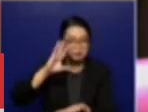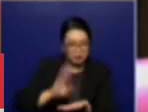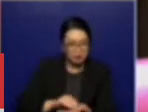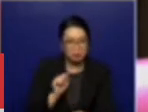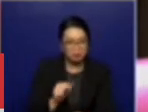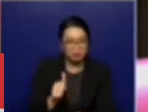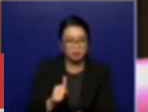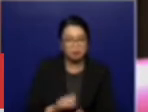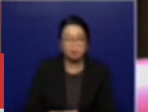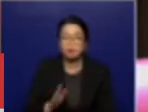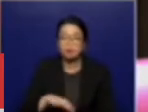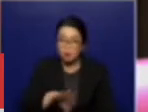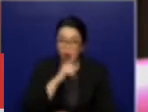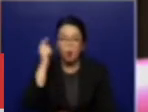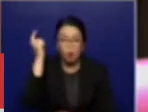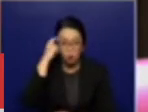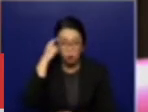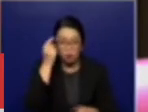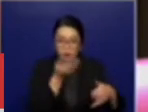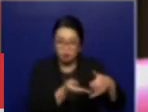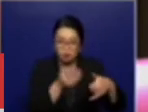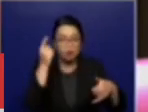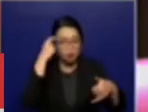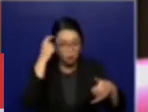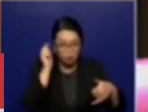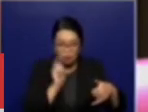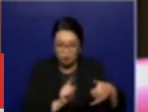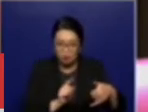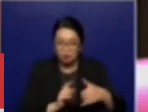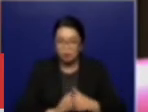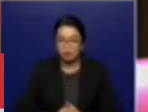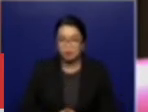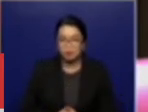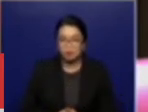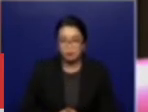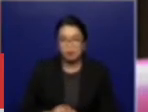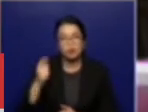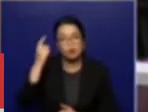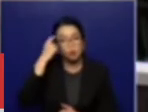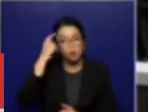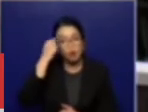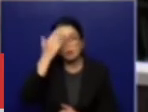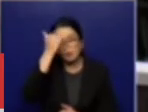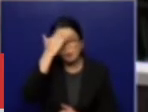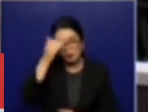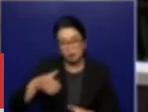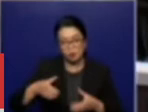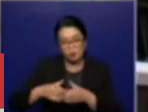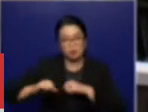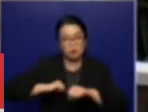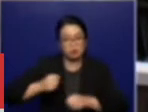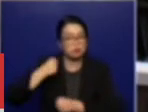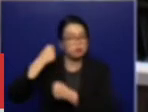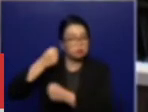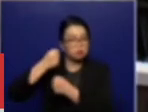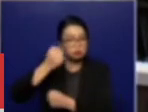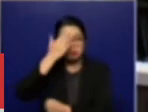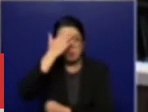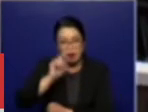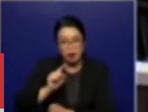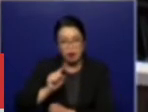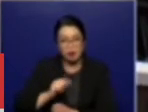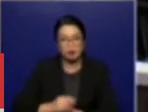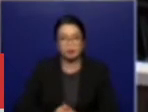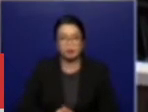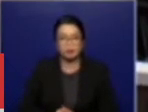รู้ไหมครับท่านประธานครับรู้ไหมครับว่าเพราะอะไรถ้าท่านประธานนะ